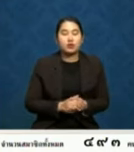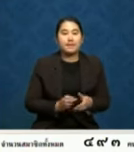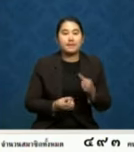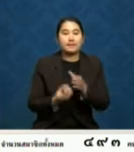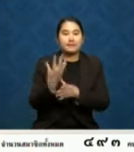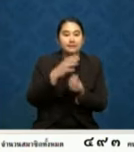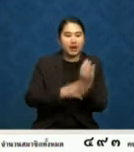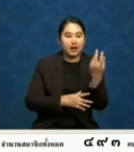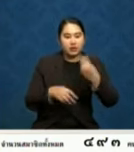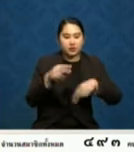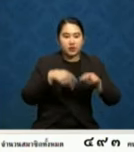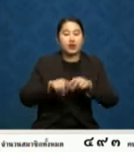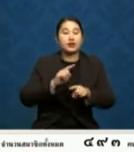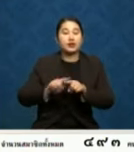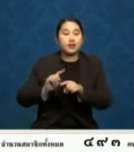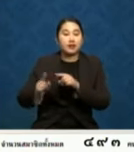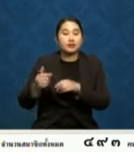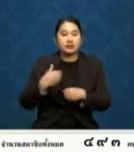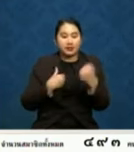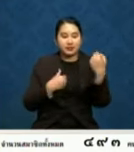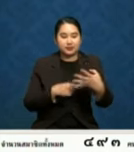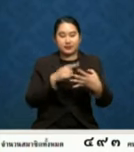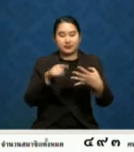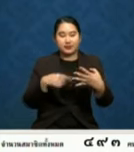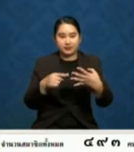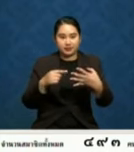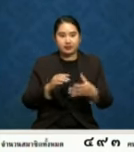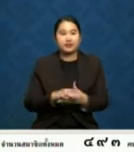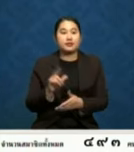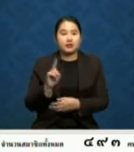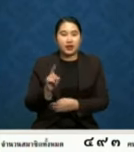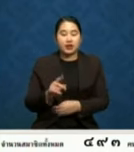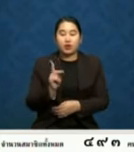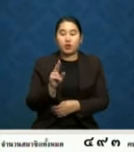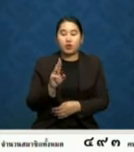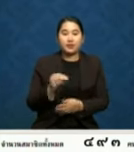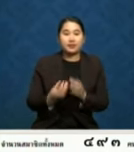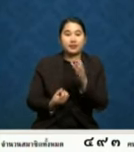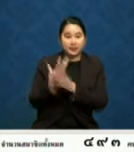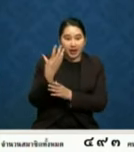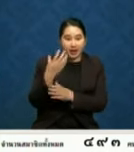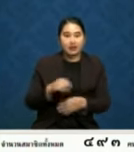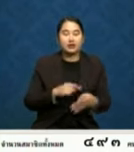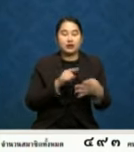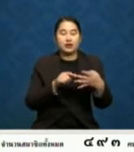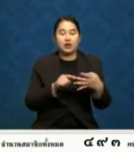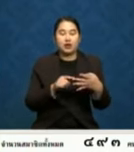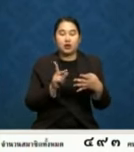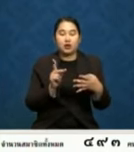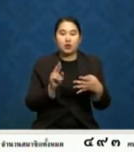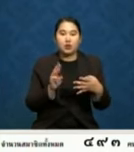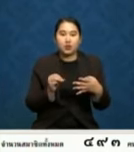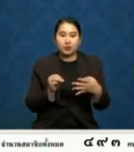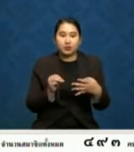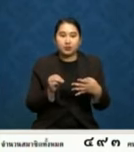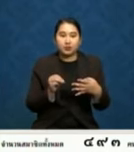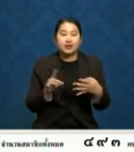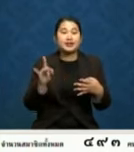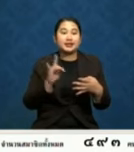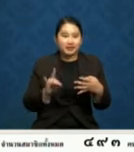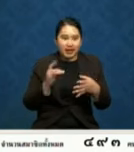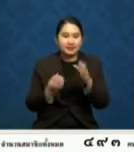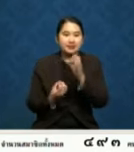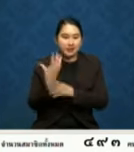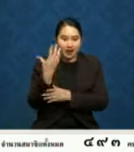ไม้ซึ่งมี 4หน่วยงานที่รับผิดชอบได้แก่กรมป่าไม้กรมอุทยานแห่งชาติสัตว์ป่าและ